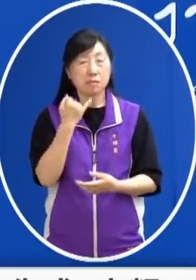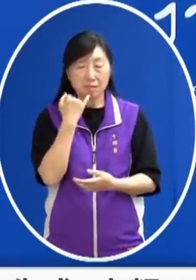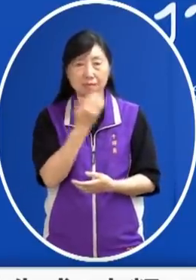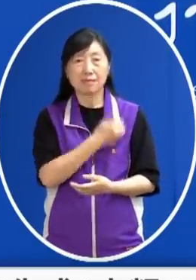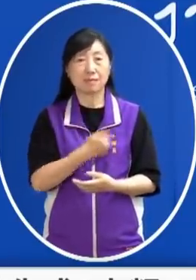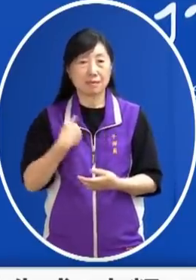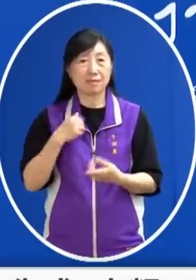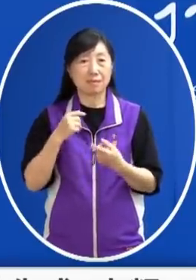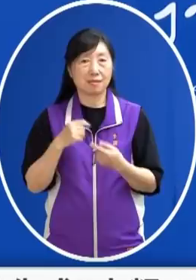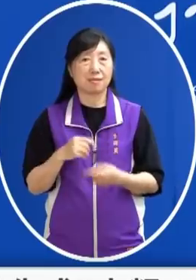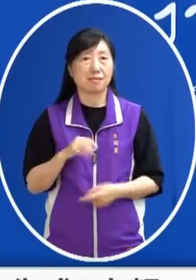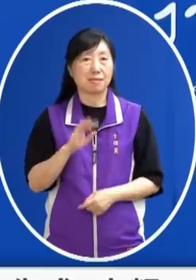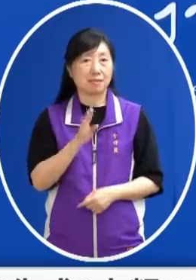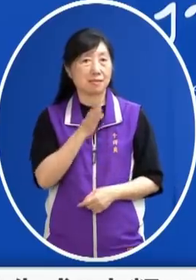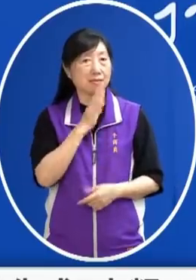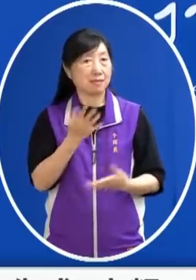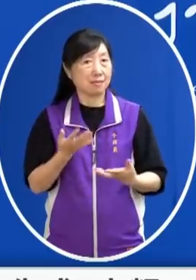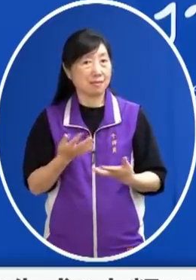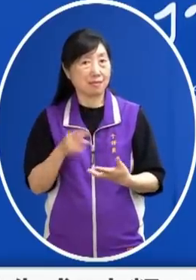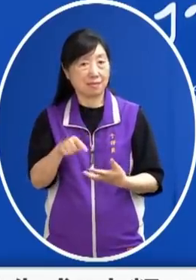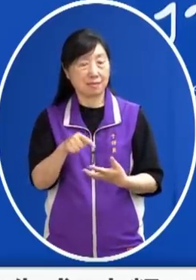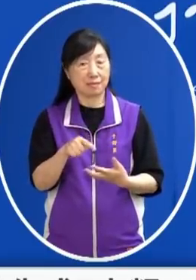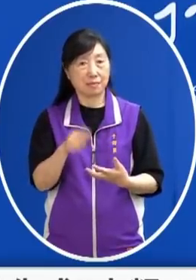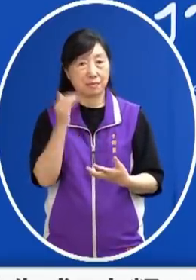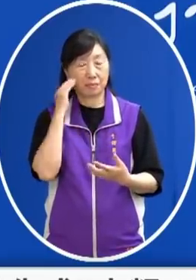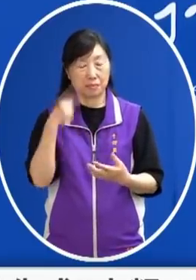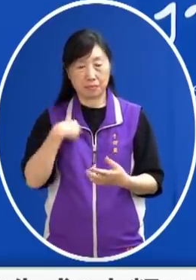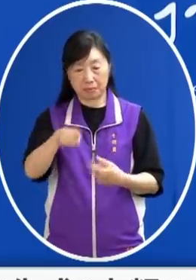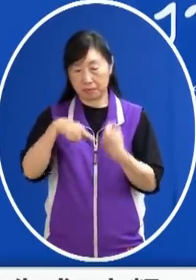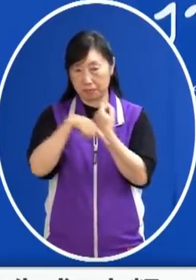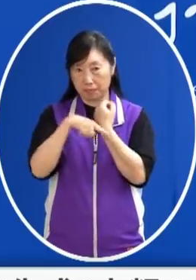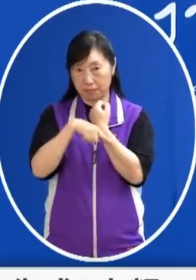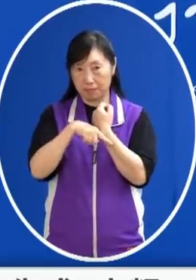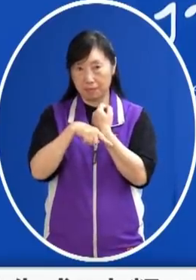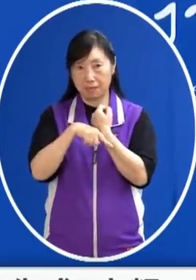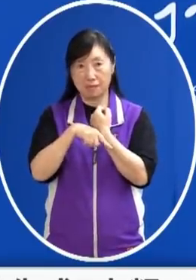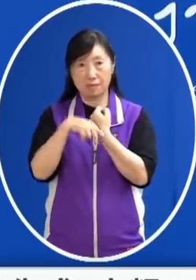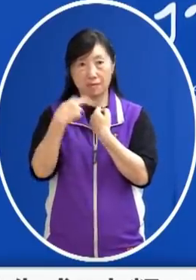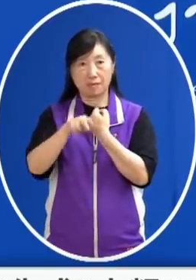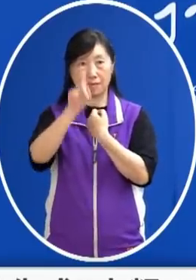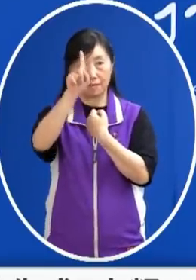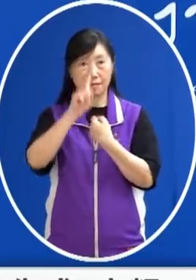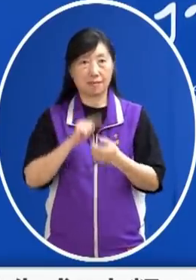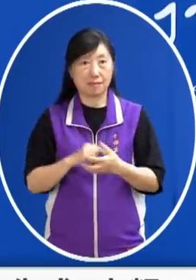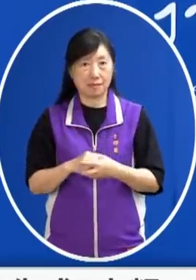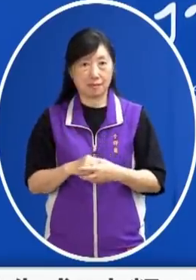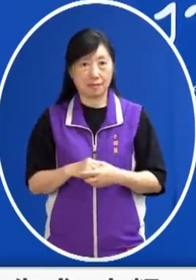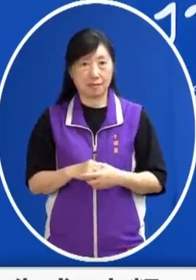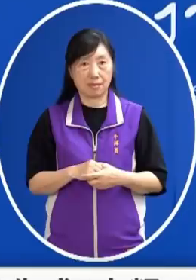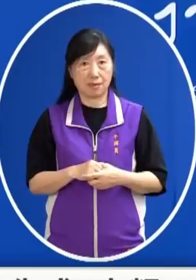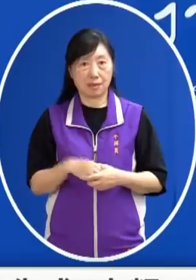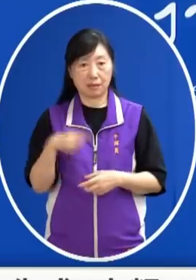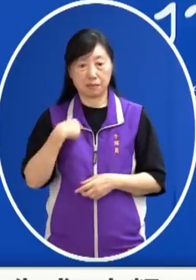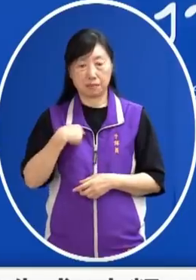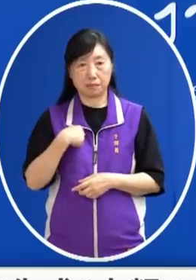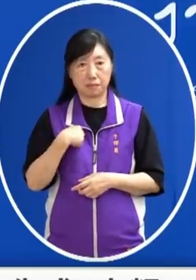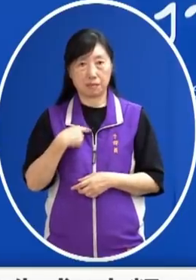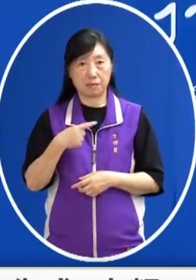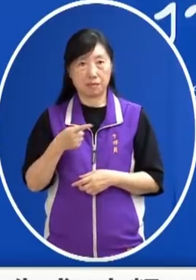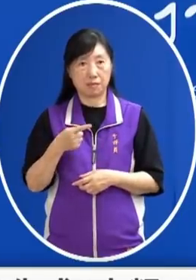能性。可是另外就临床的观点来看，还有一个很重要的因素，就是你的照顾